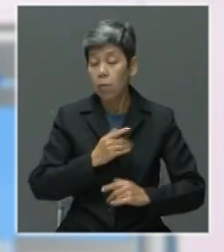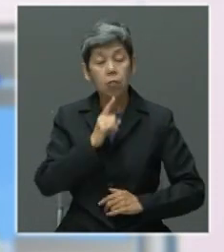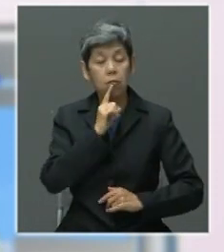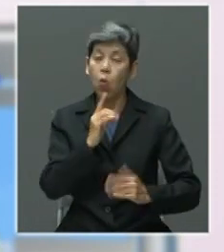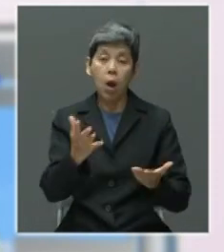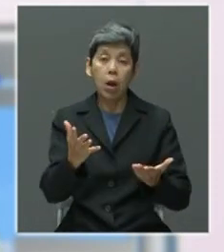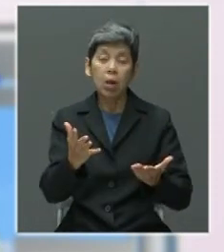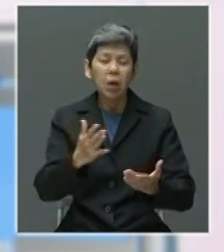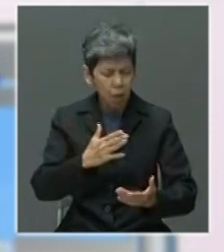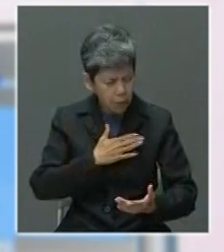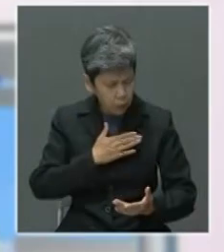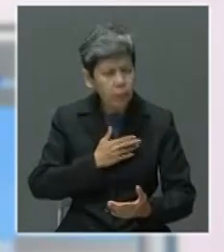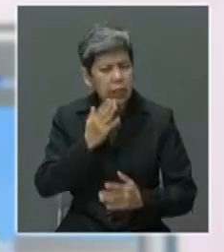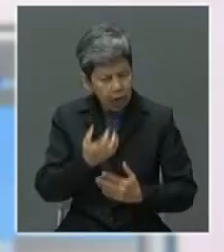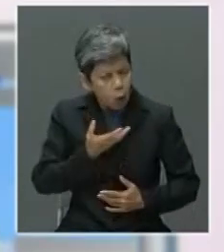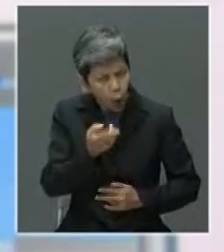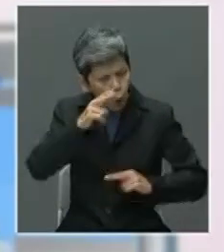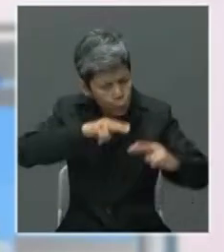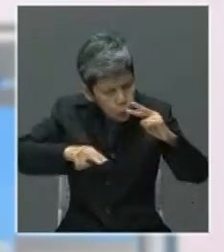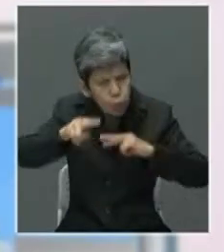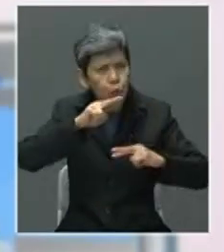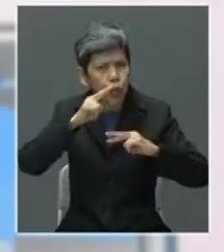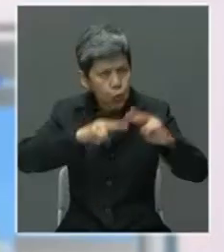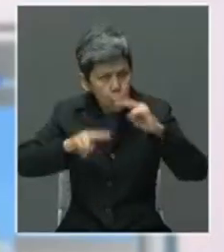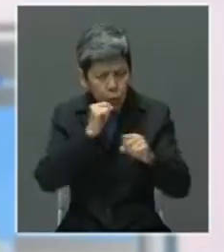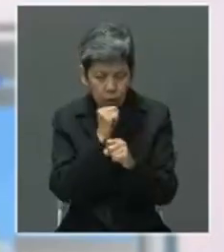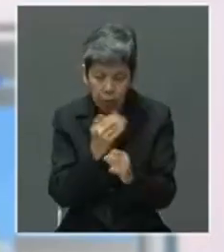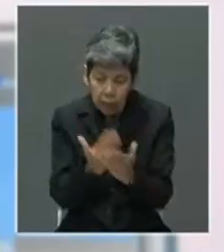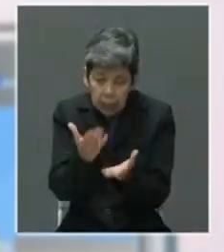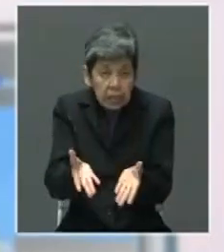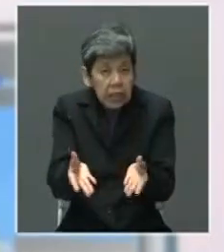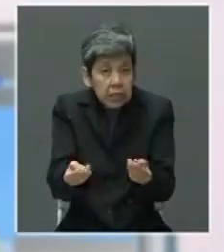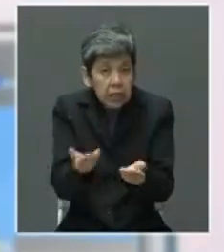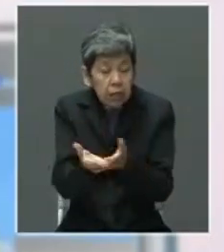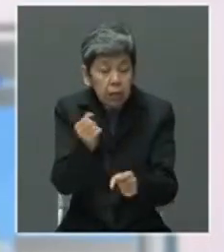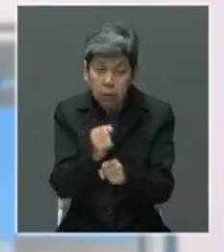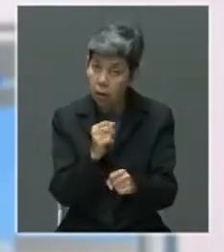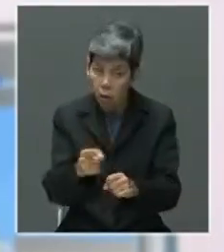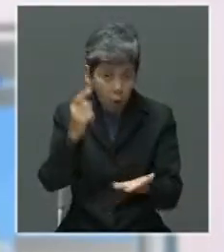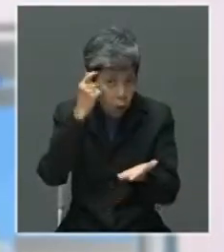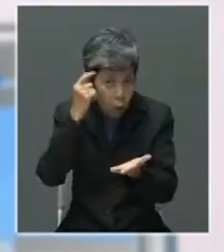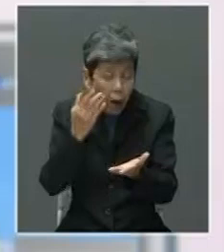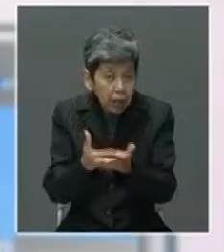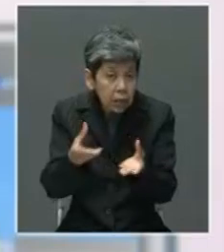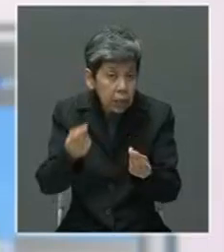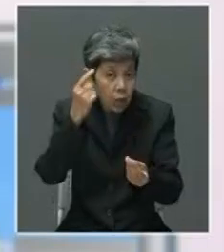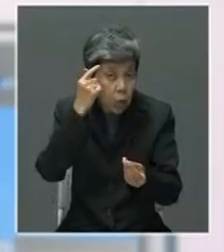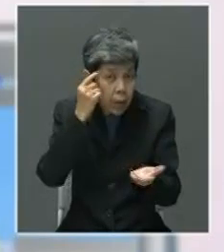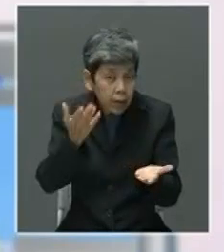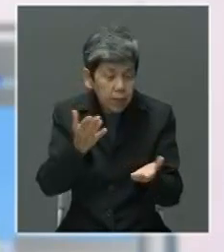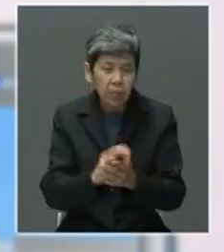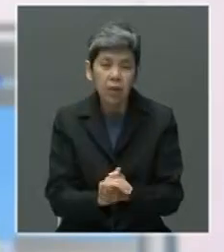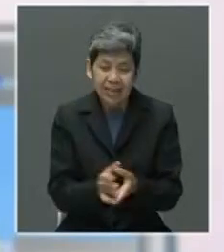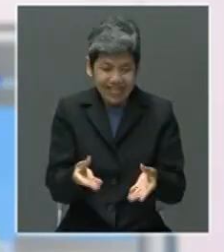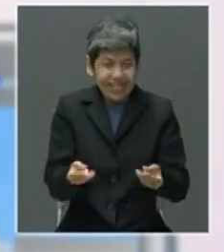ไรนี่ครับแต่ผมกำลังให้ตรวจสอบว่า ครับ นะครับคุณไปซื้อมาเนี่ยแล้วคุณรู้ไหมนะว่